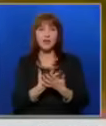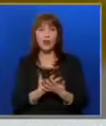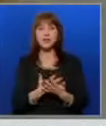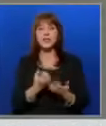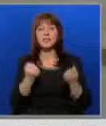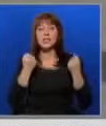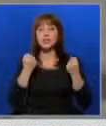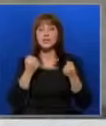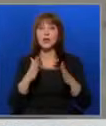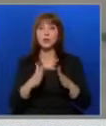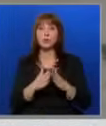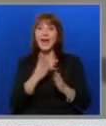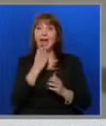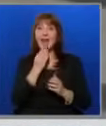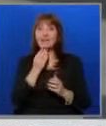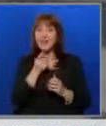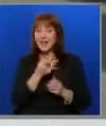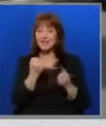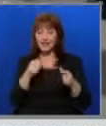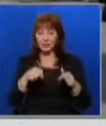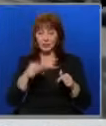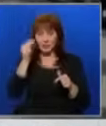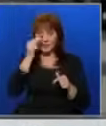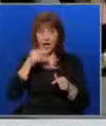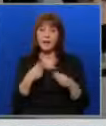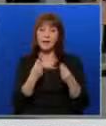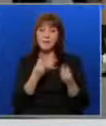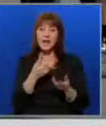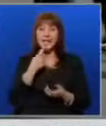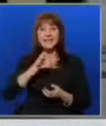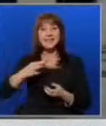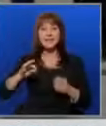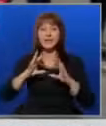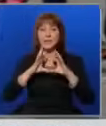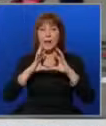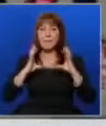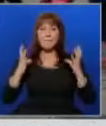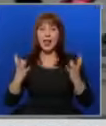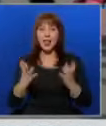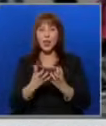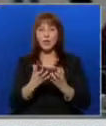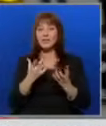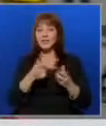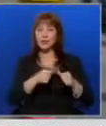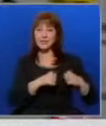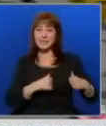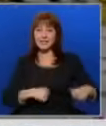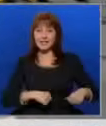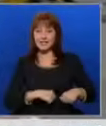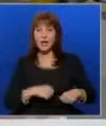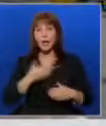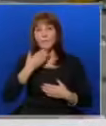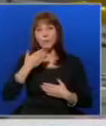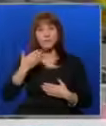дома». Евреи, които живеят в България, поставиха златни балони с формата на сърце върху детски колички и играчки. Посланието е,